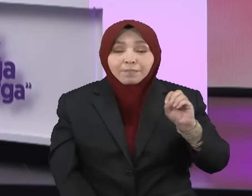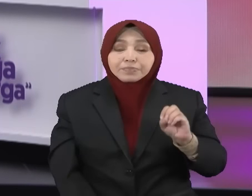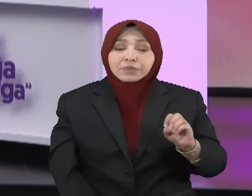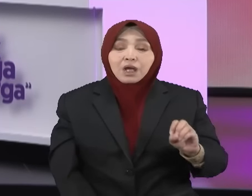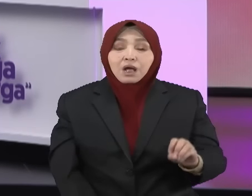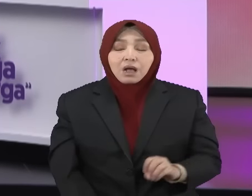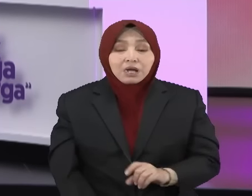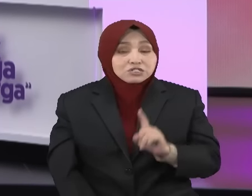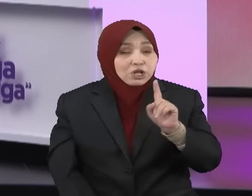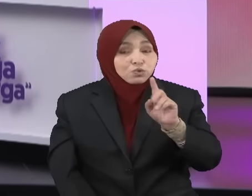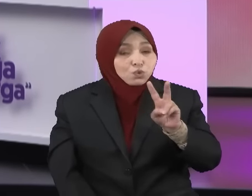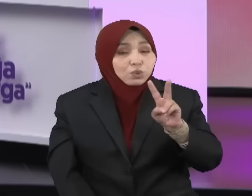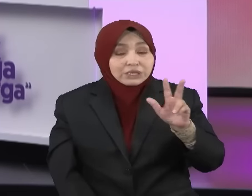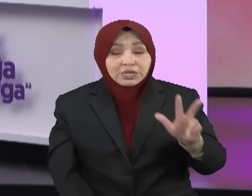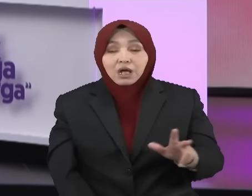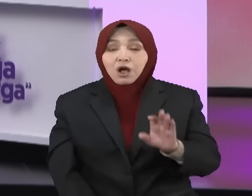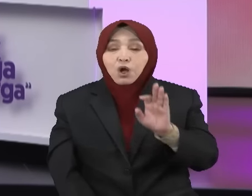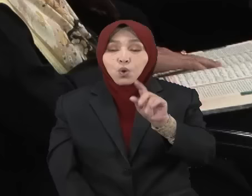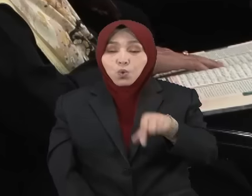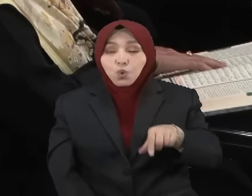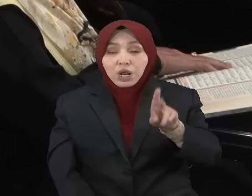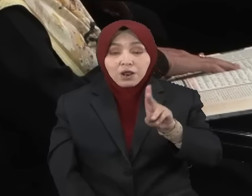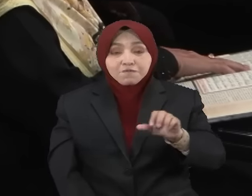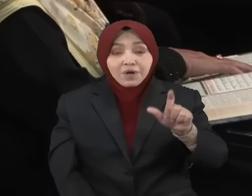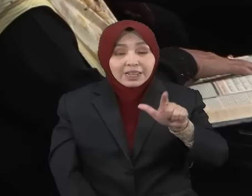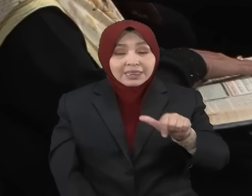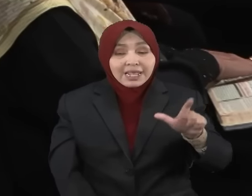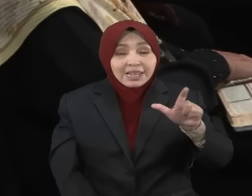Semua 1, 2, 3.